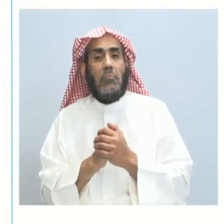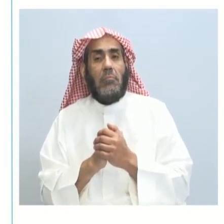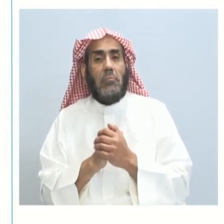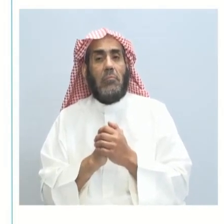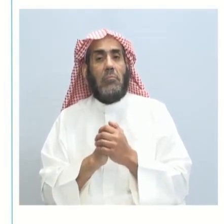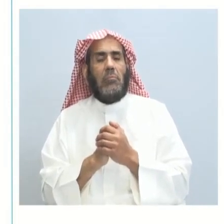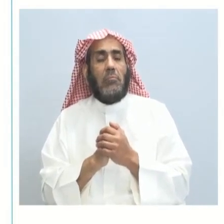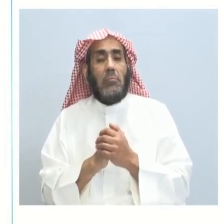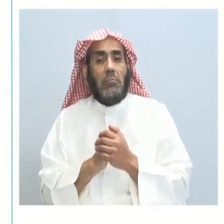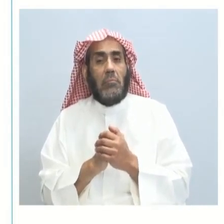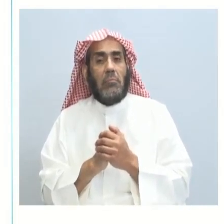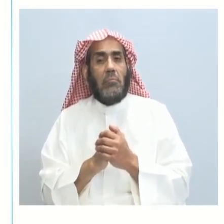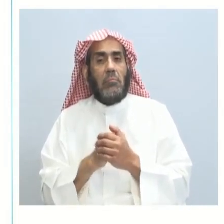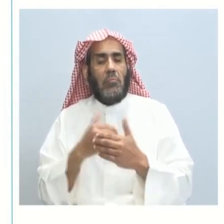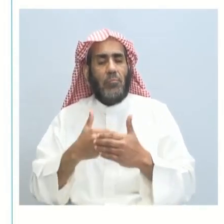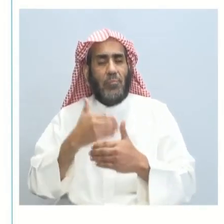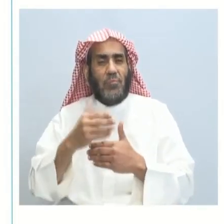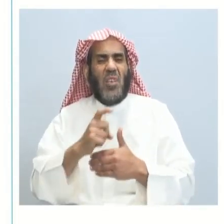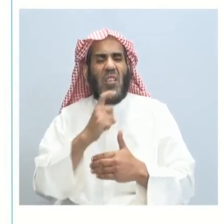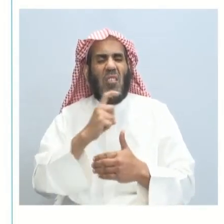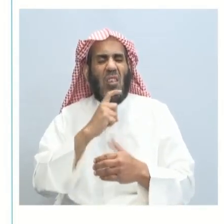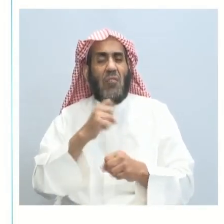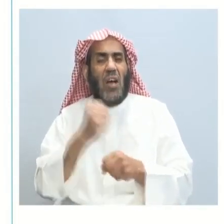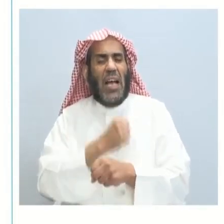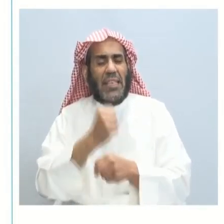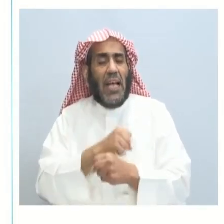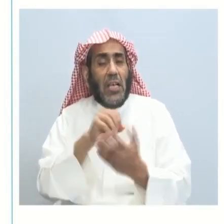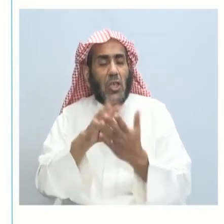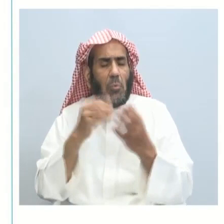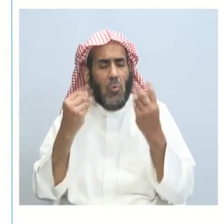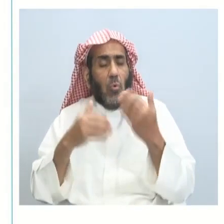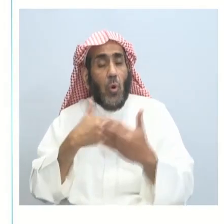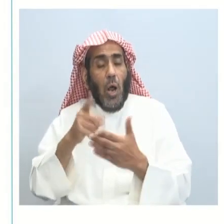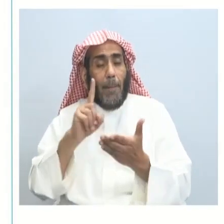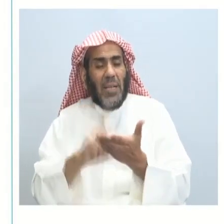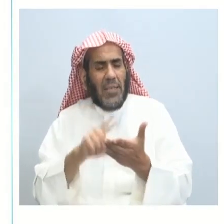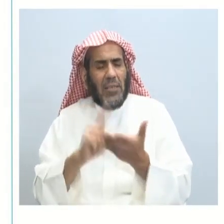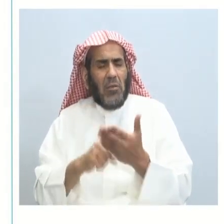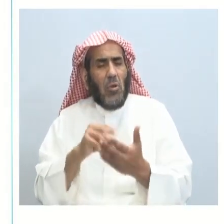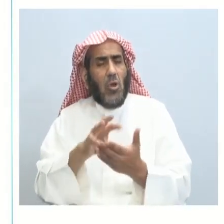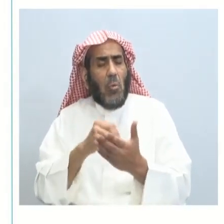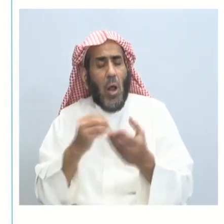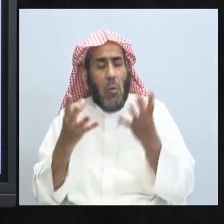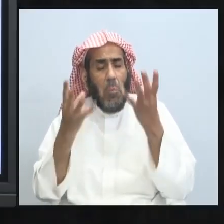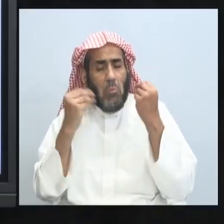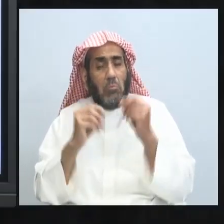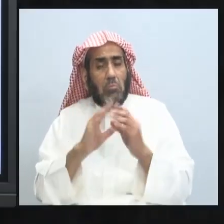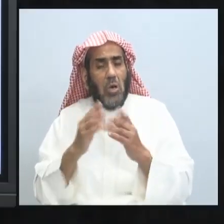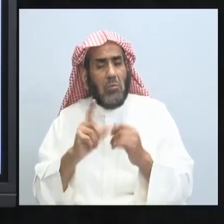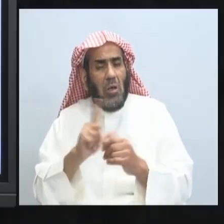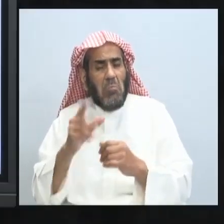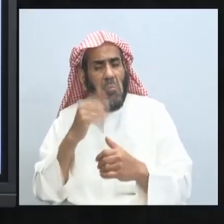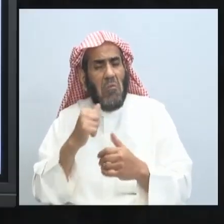اقامتها عواقب ضعف اداء جمع المعلومات هنالك بالتاكيد حينما لا تجمع المعلومات بالشكل